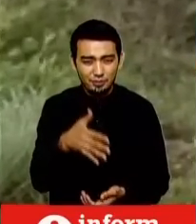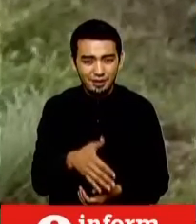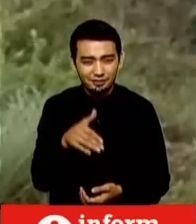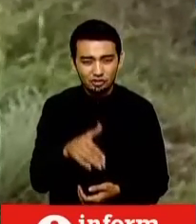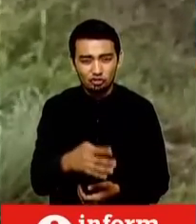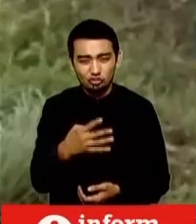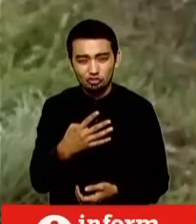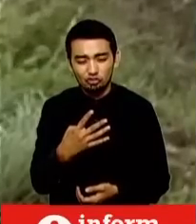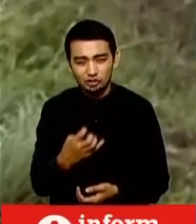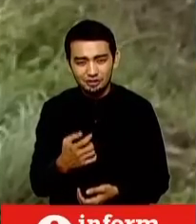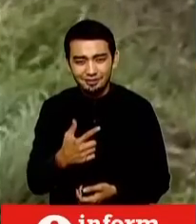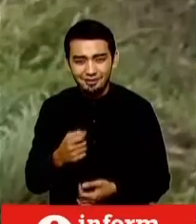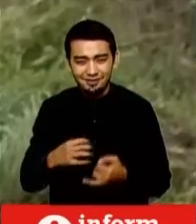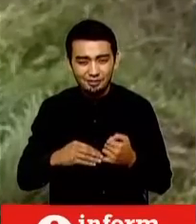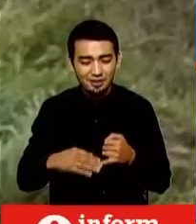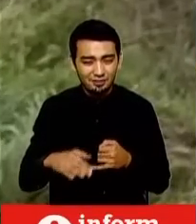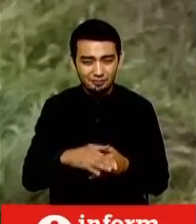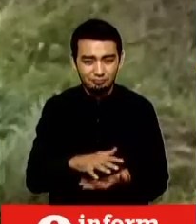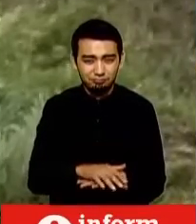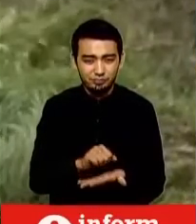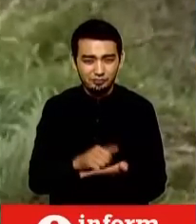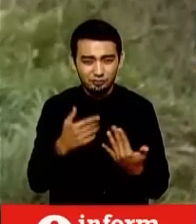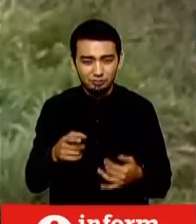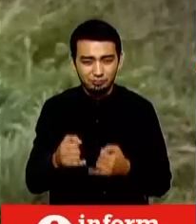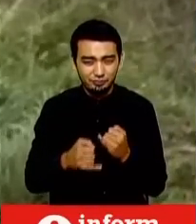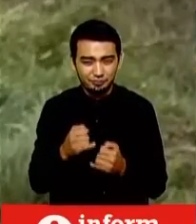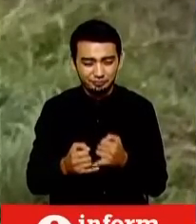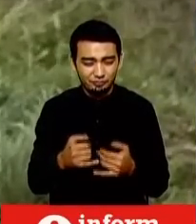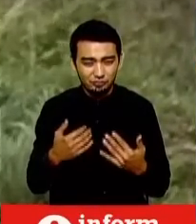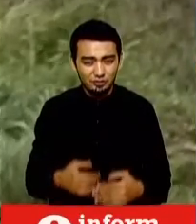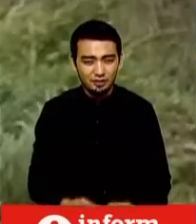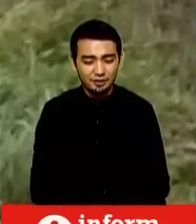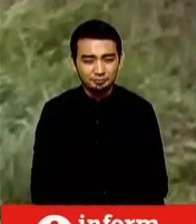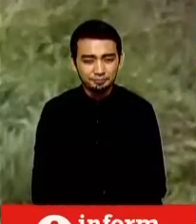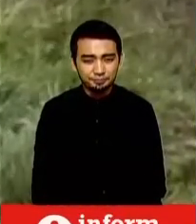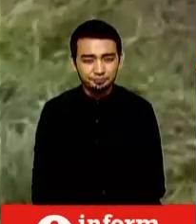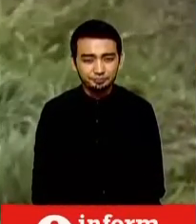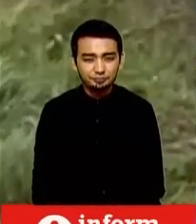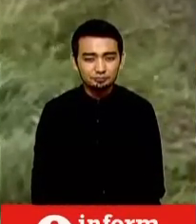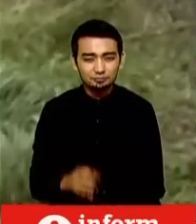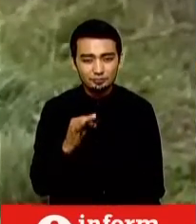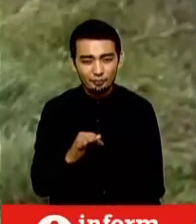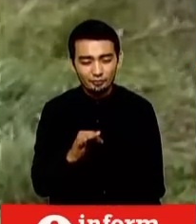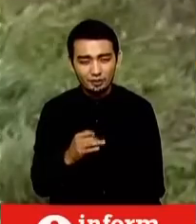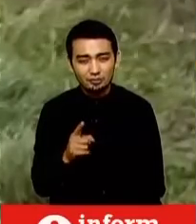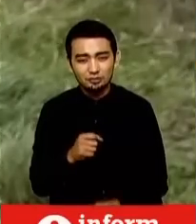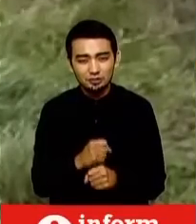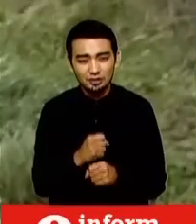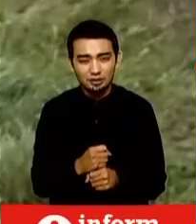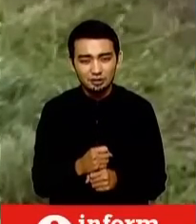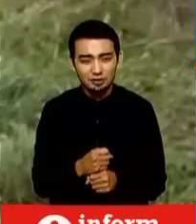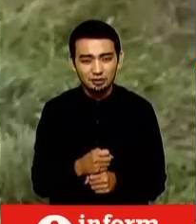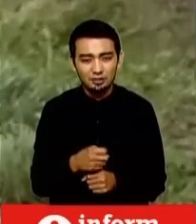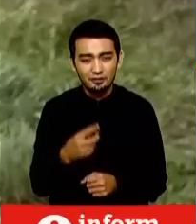гектар басып кетті. Бұлай орша айтқанда патравили дегенде. Соған енді қазір